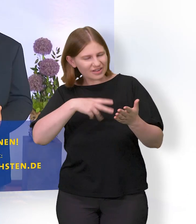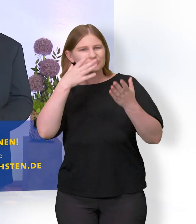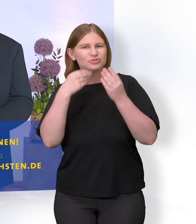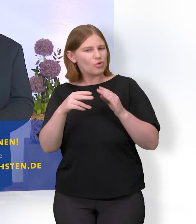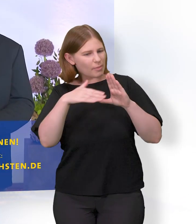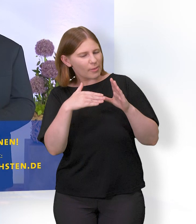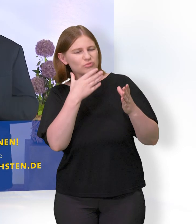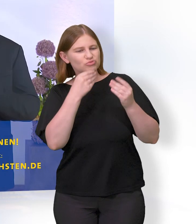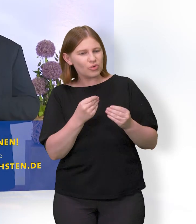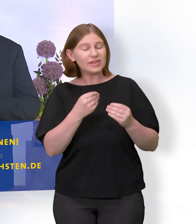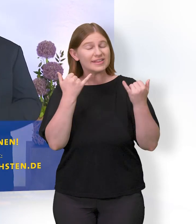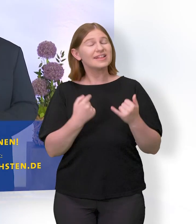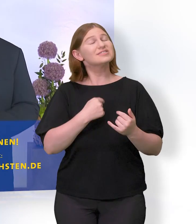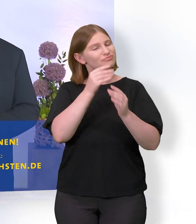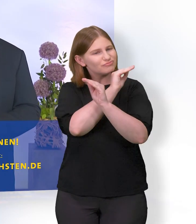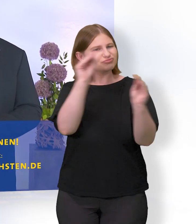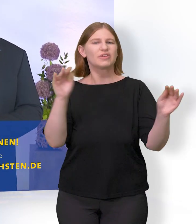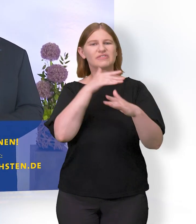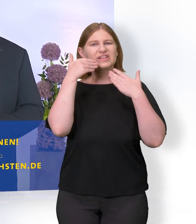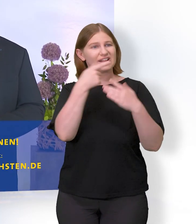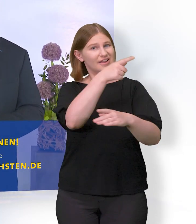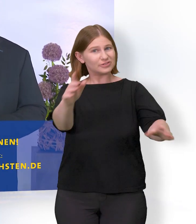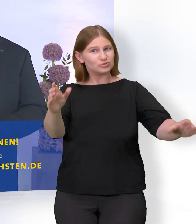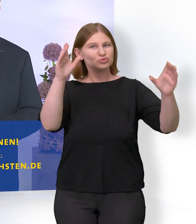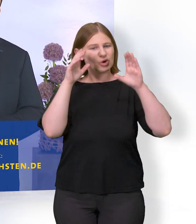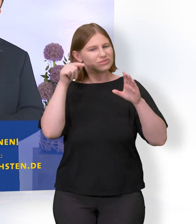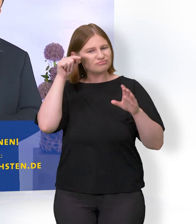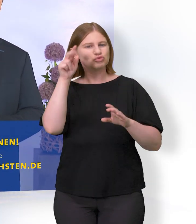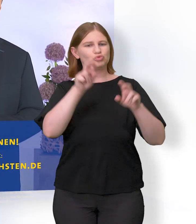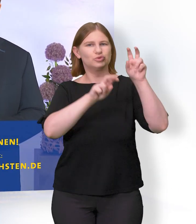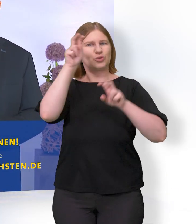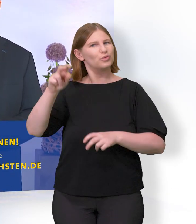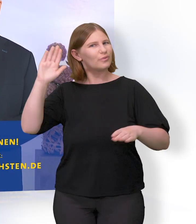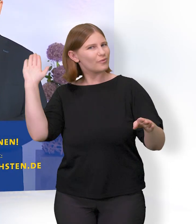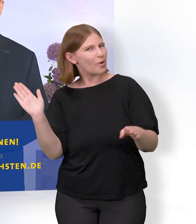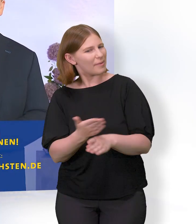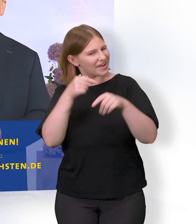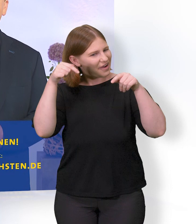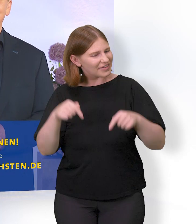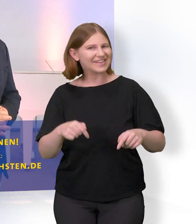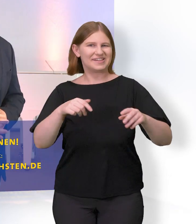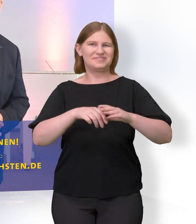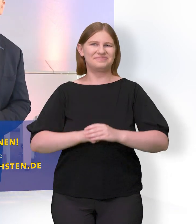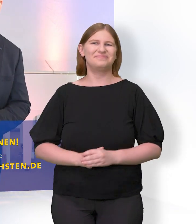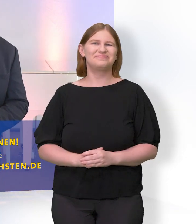Moment sage ich, vielen Dank fürs Zuschauen. Das war die Stunde des Höchsten für heute.